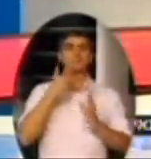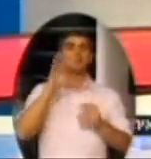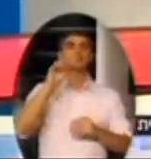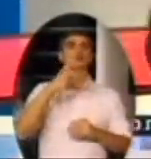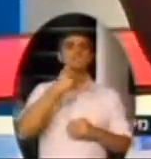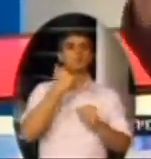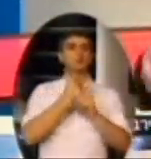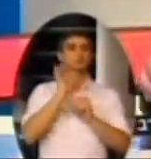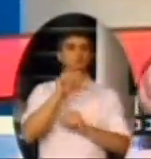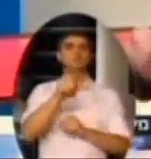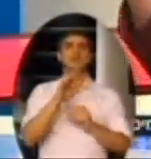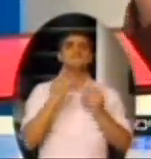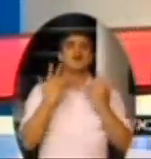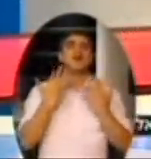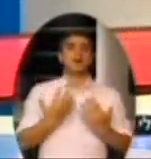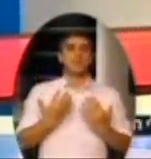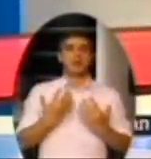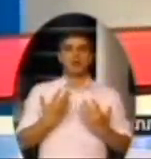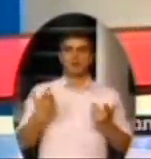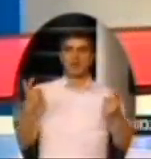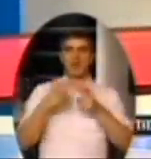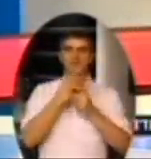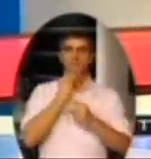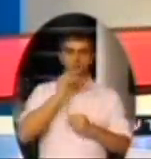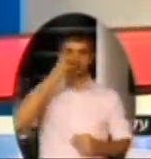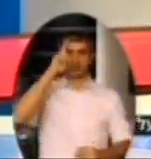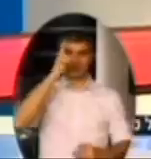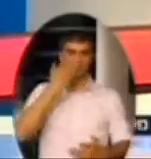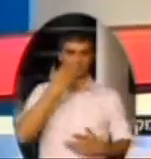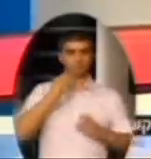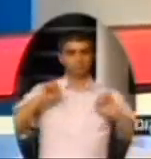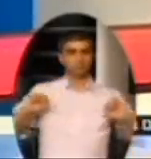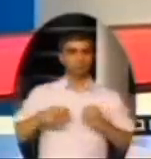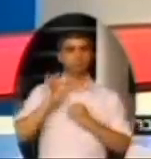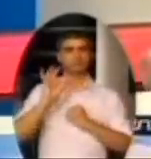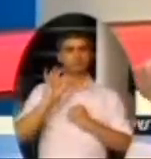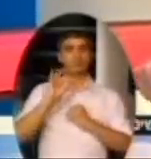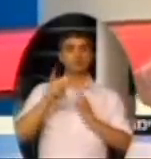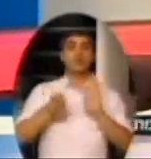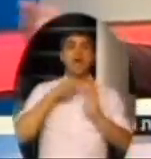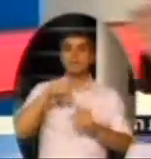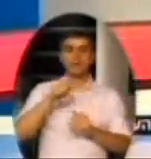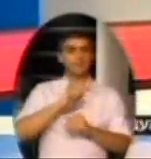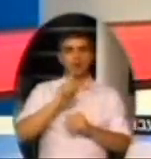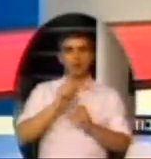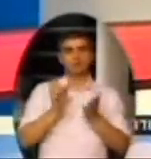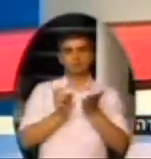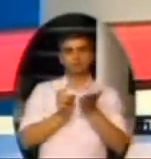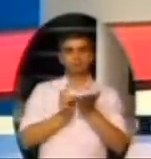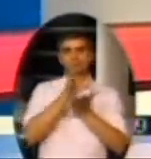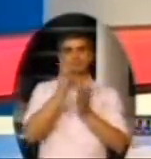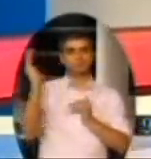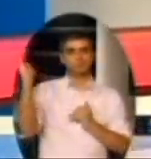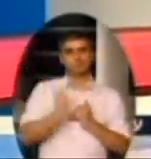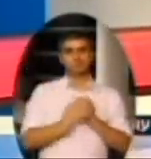פיגלין נושה למני הניין הזה ועד כמה החטיבה היהודית של הליכוד מתגייסת על מנת שהפעם לא ידחקו אותך